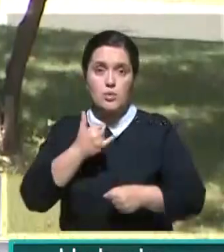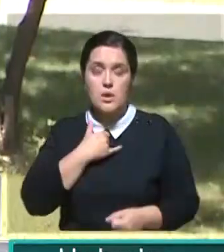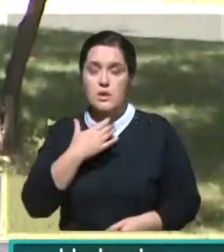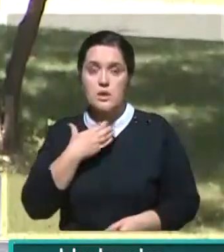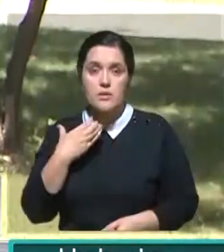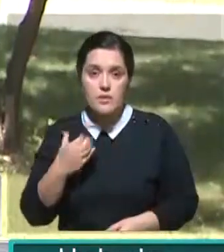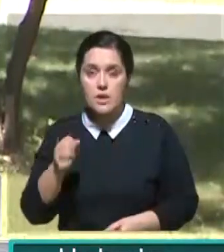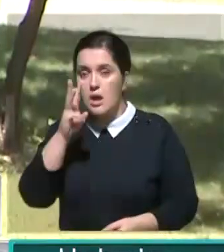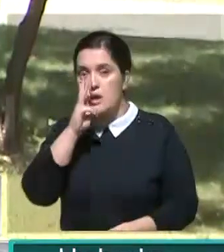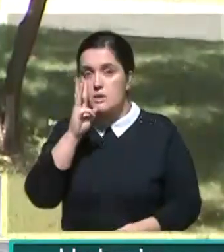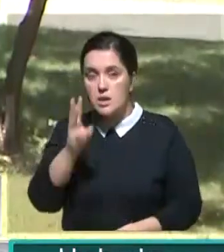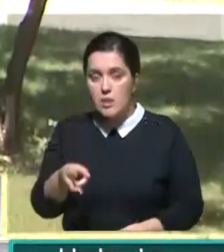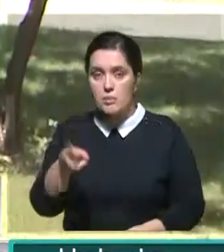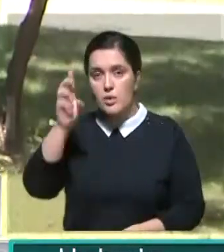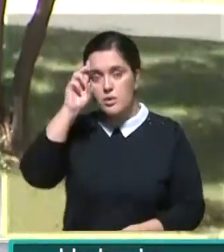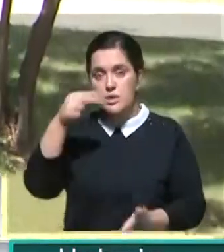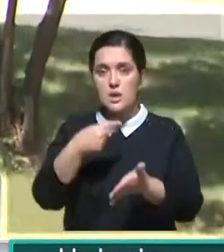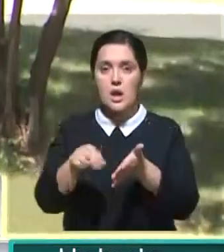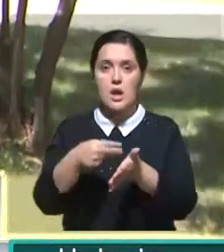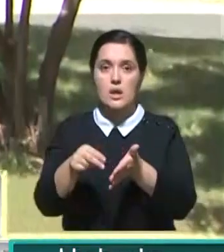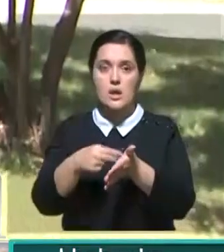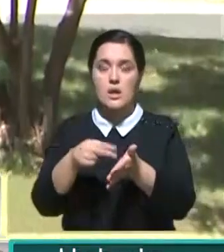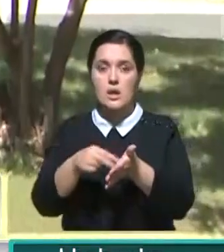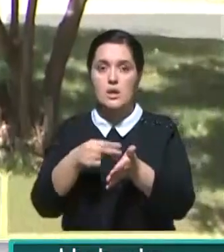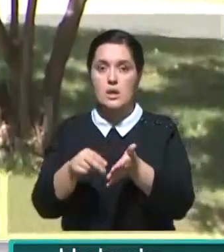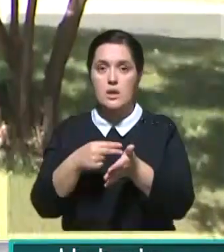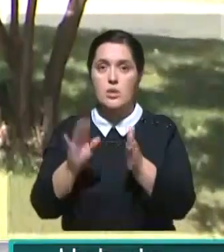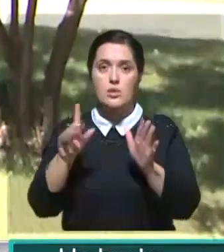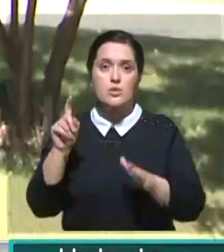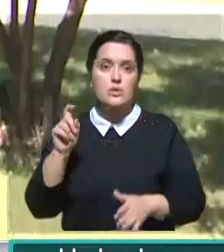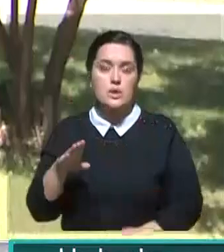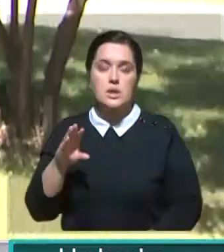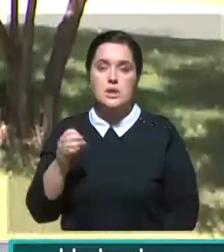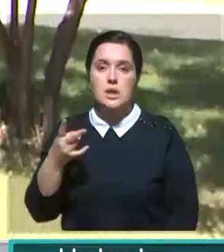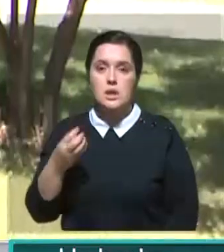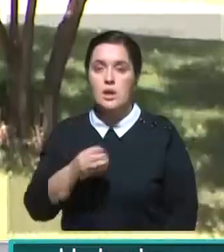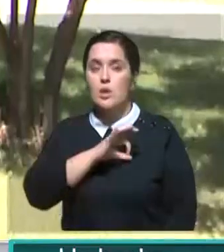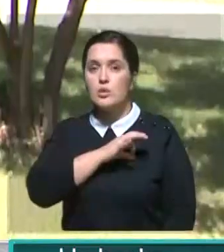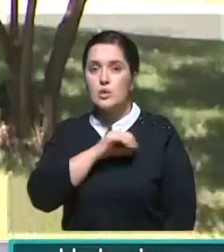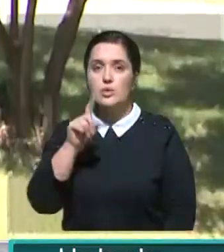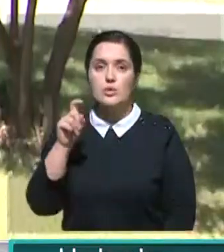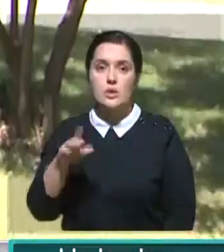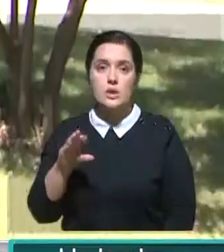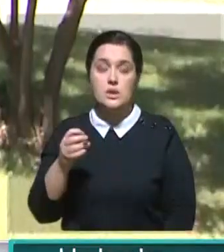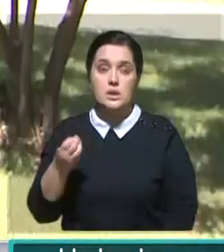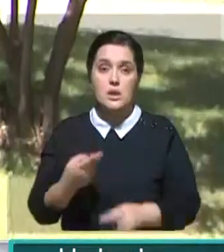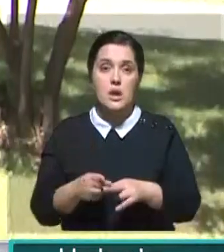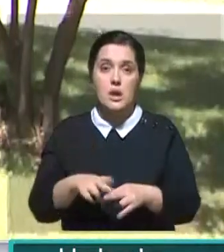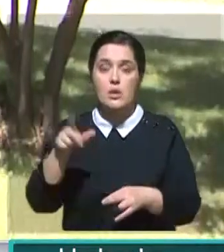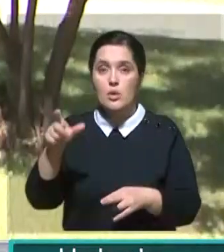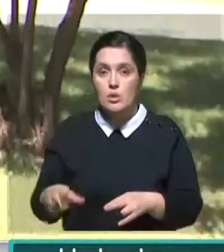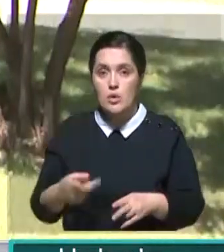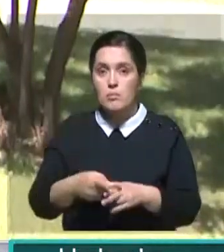этом заработная плата госзакупщиков в всяких центрах составляет всего 100 тысяч тенге. Юриста 100 тысяч тенге, этих людей практически сюда